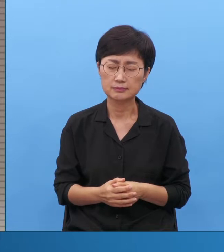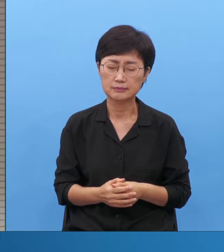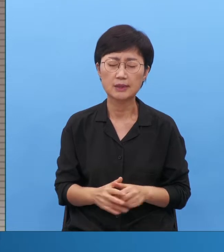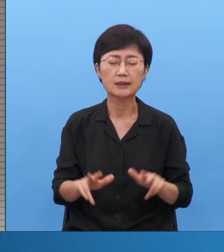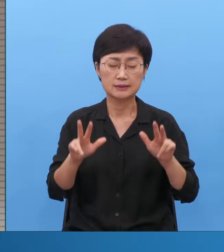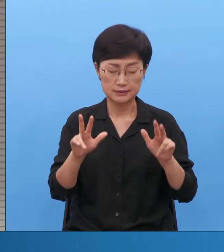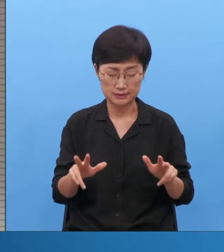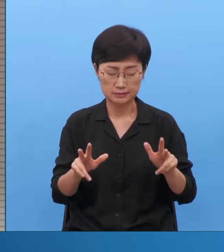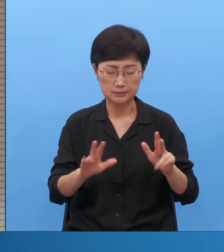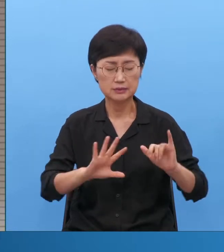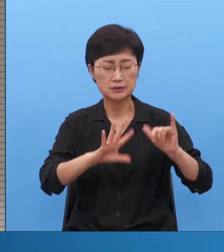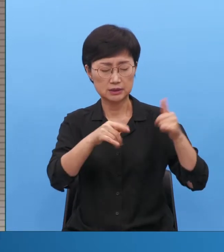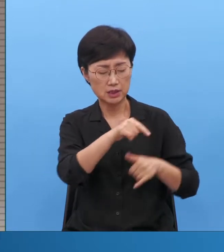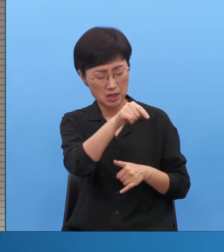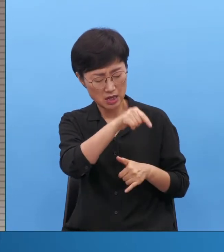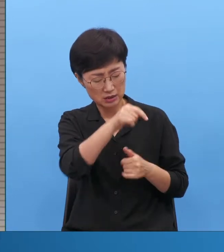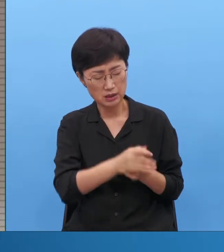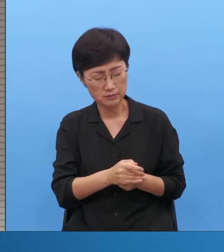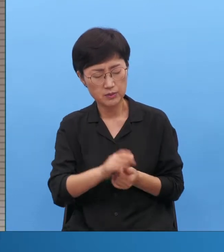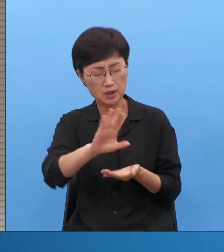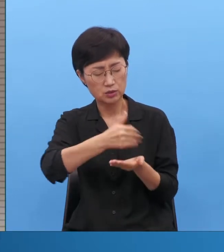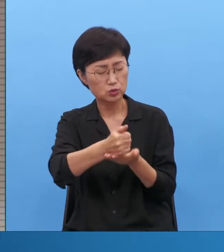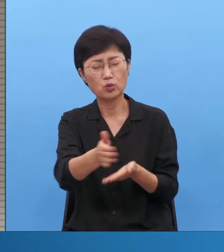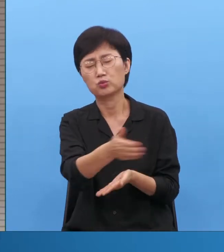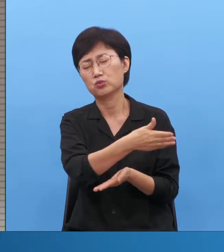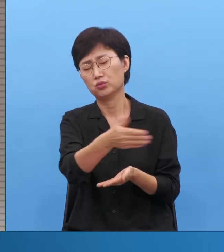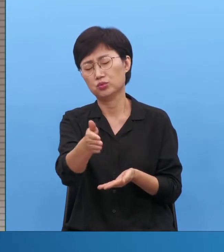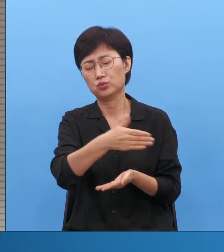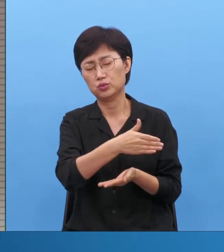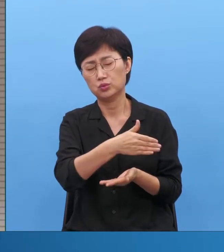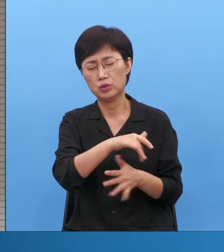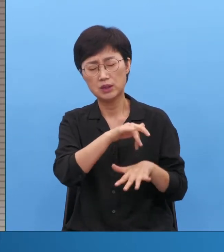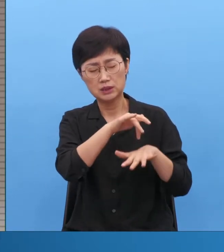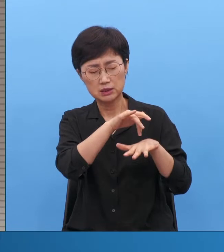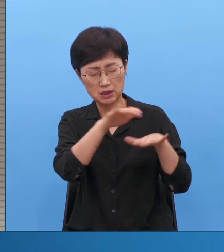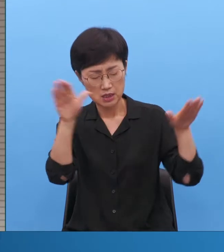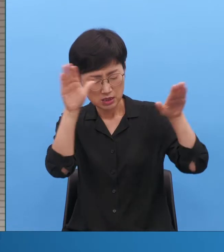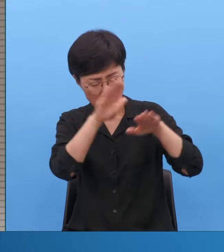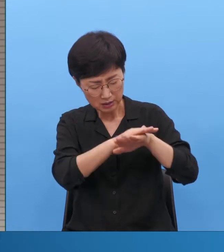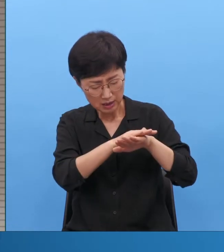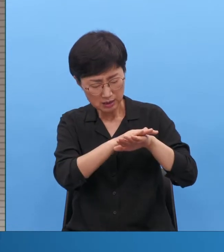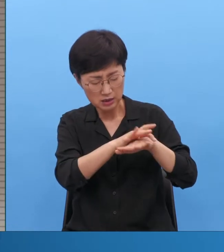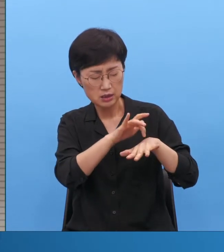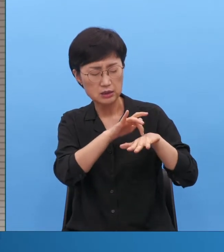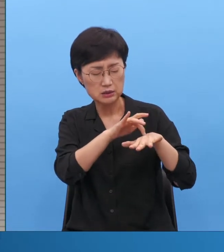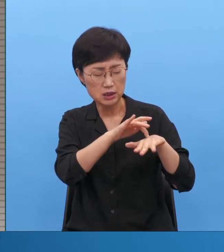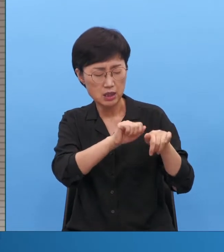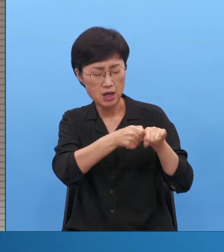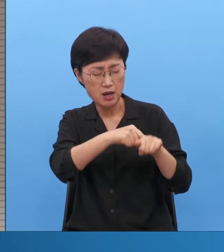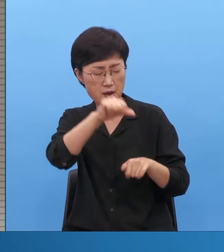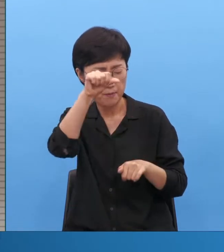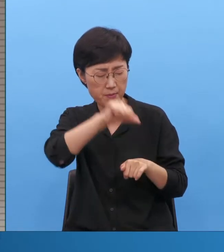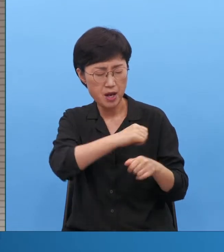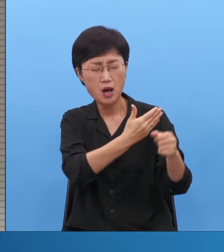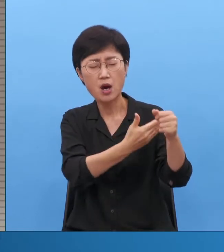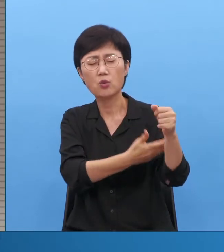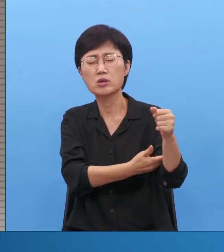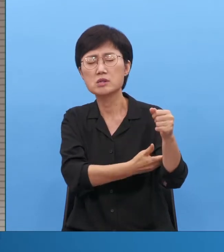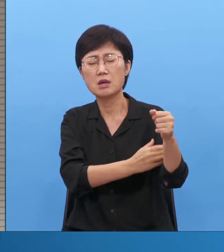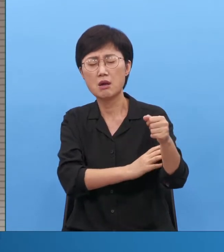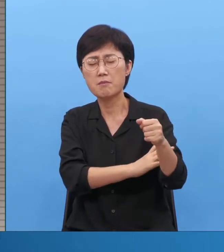지금 세상에는 그리스도가 주인이 아닌 흑암, 재앙, 사탄의 건세 아래